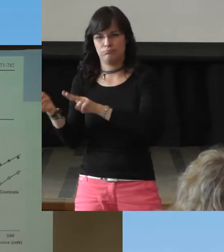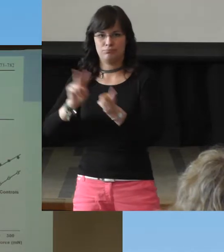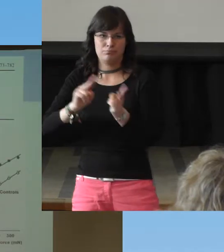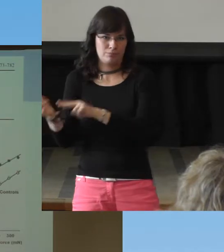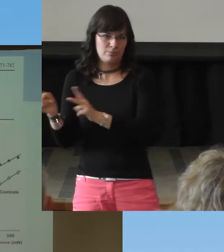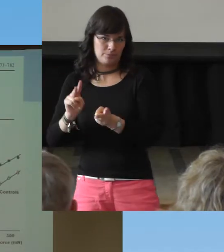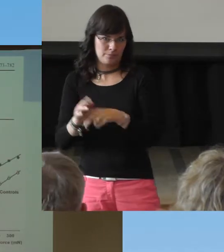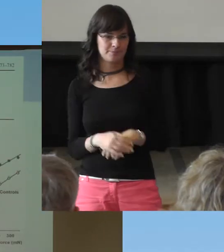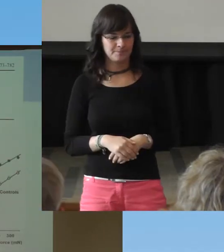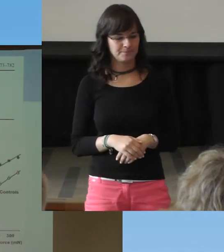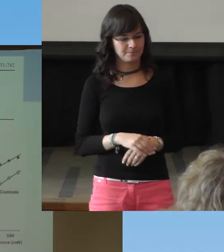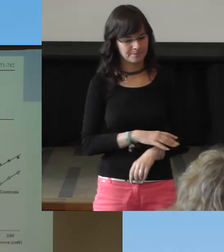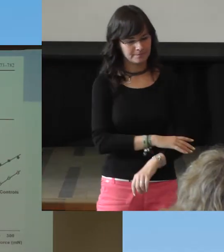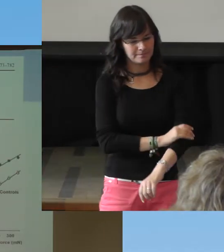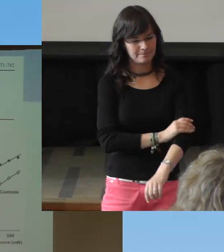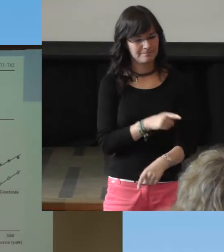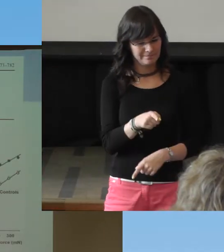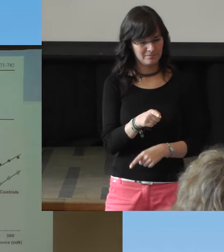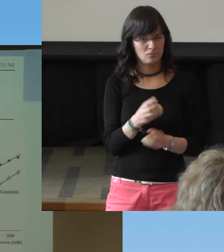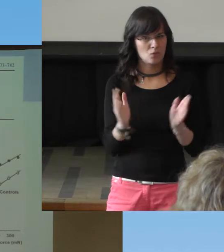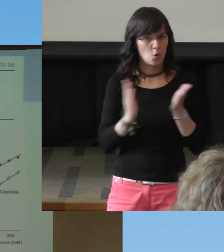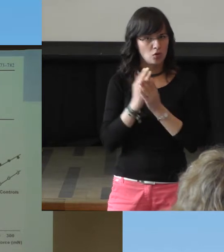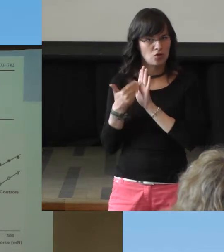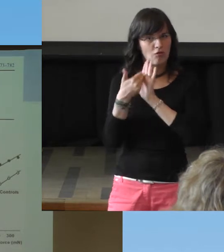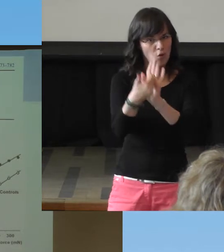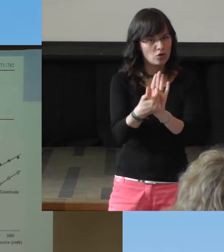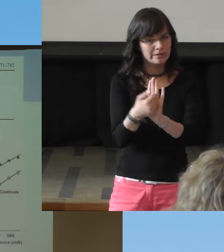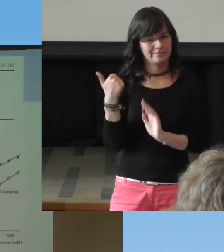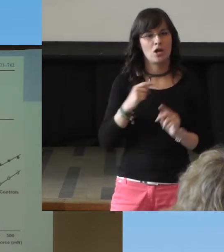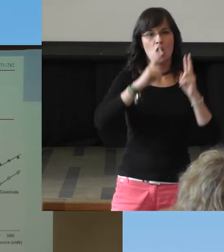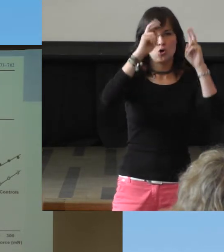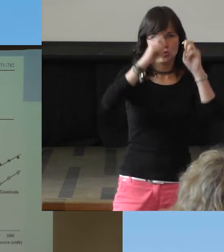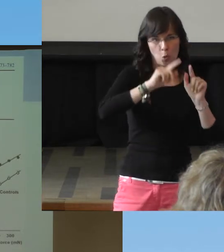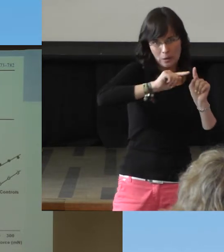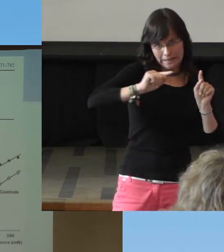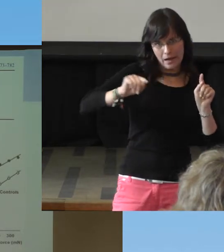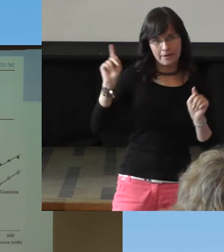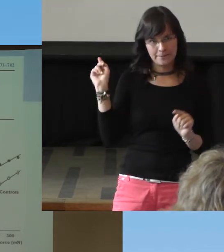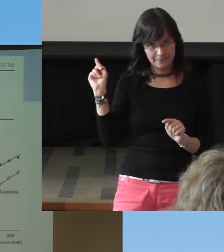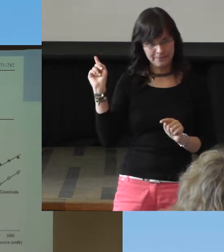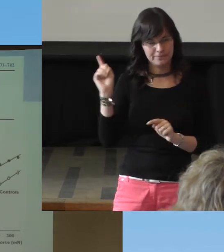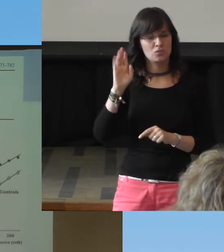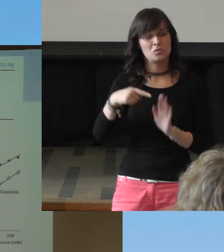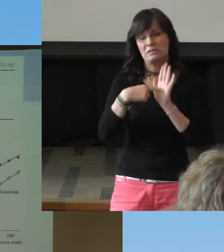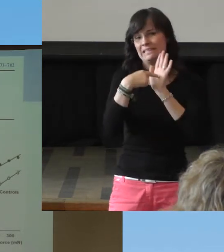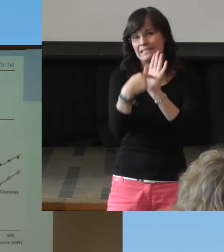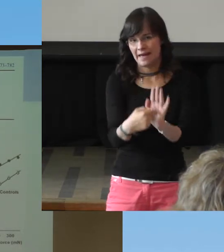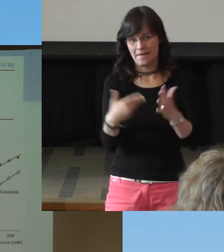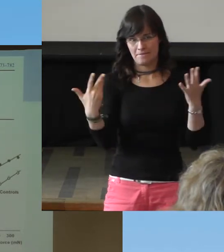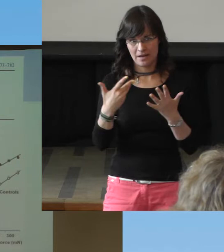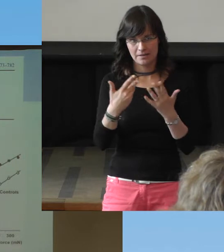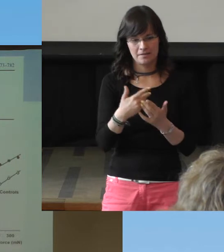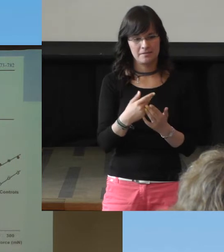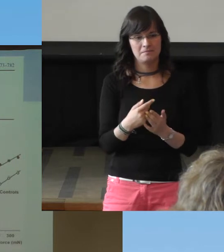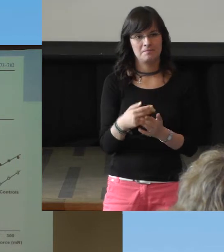Das hier ist etwas, was ich kurz nochmal vorstellen möchte, das ist zwar eine Studie, aber das soll nochmal zeigen, dass RLS-Patienten